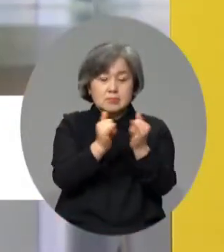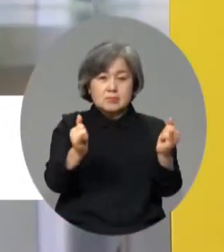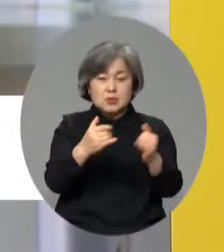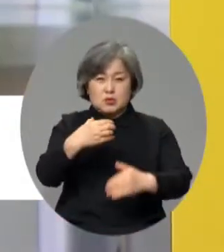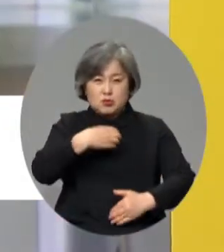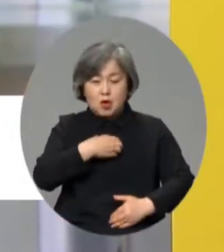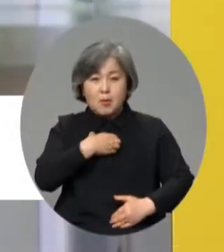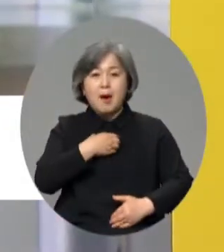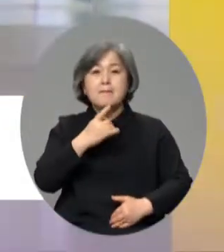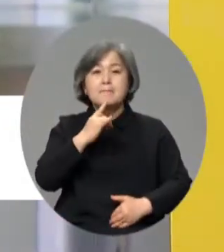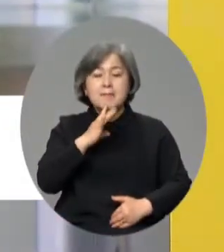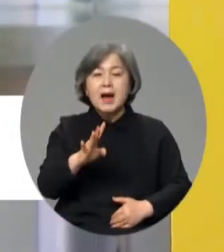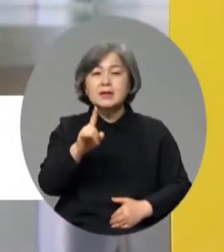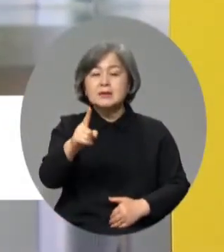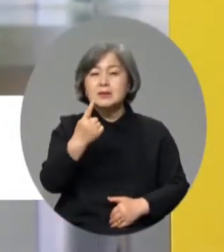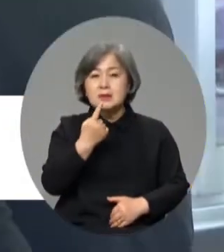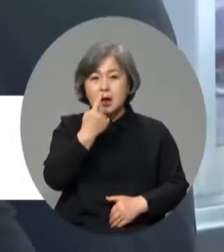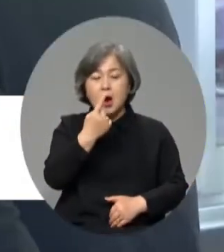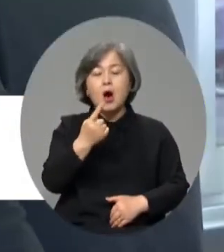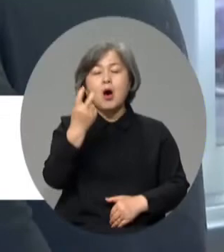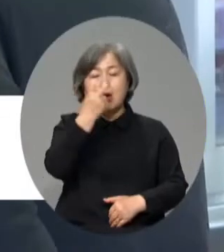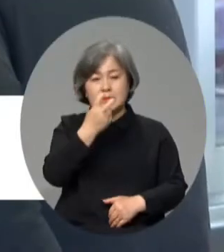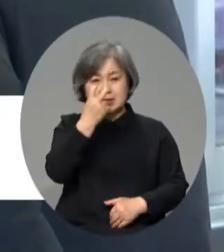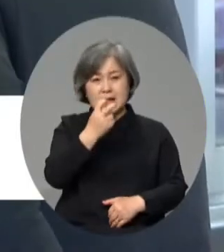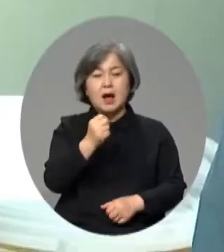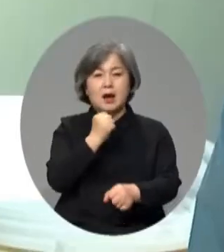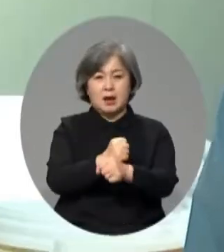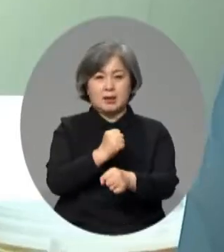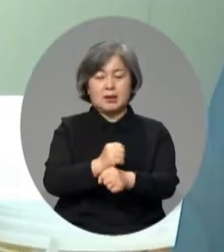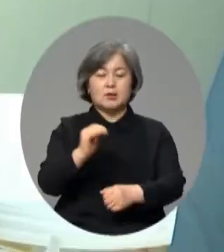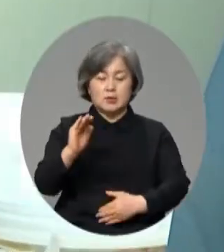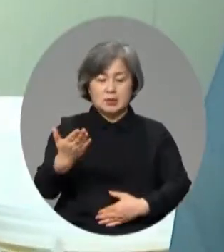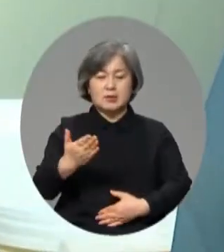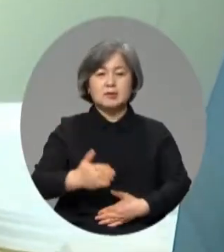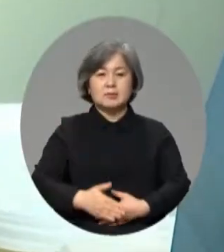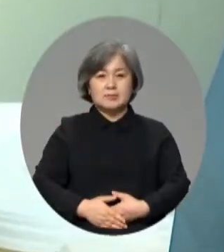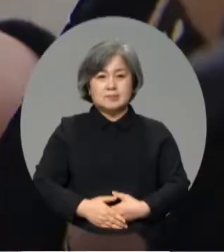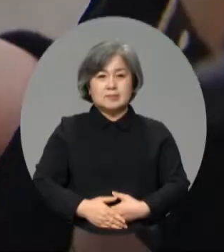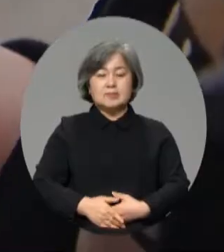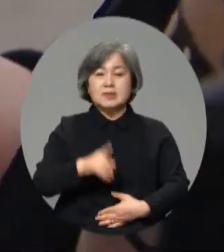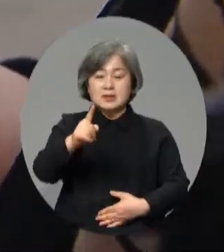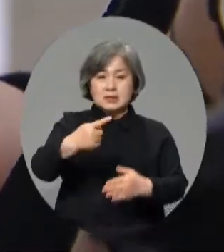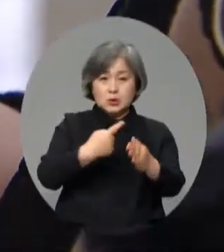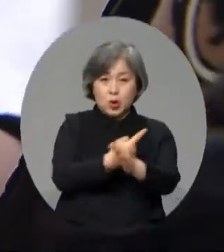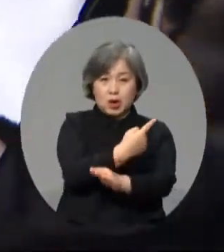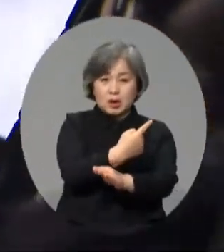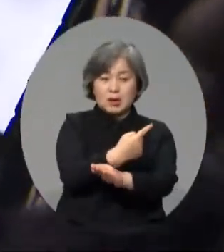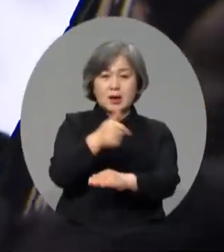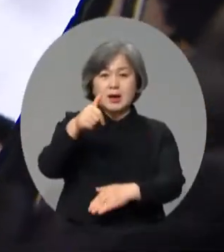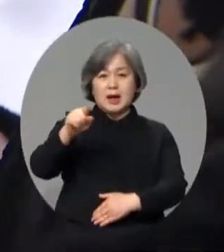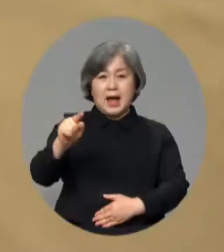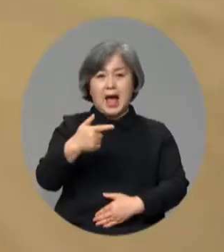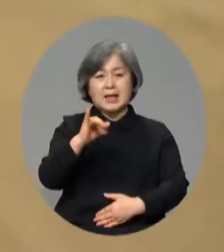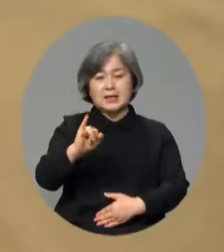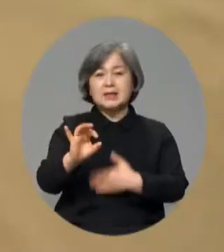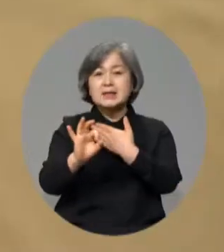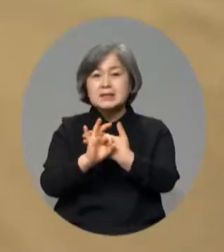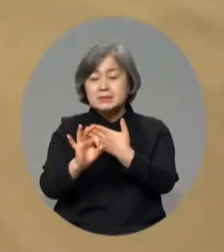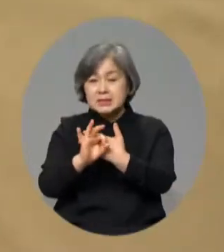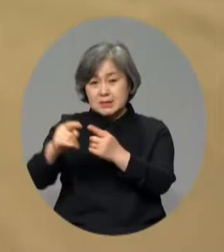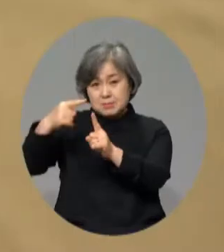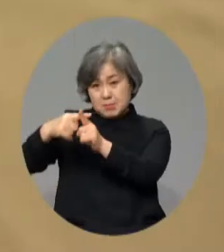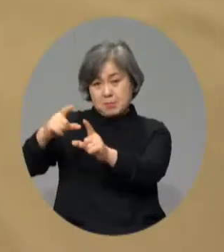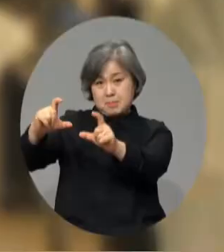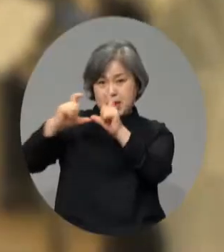중심으로 유전자 증폭 검사 즉 pcr 검사가 이루어집니다 그밖에는 간이 검사를 통해 양성이 나와야